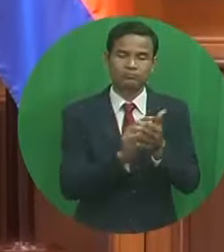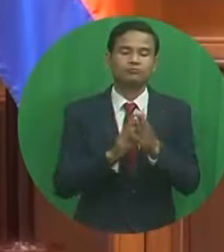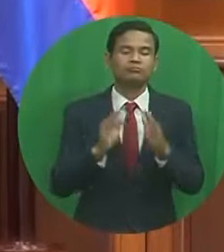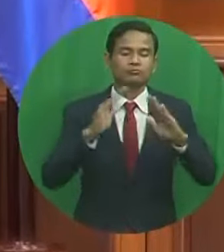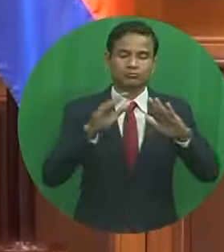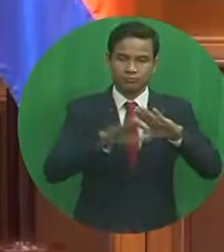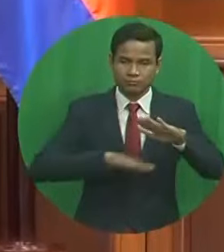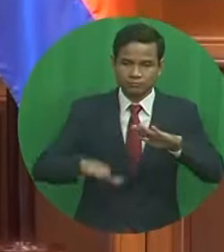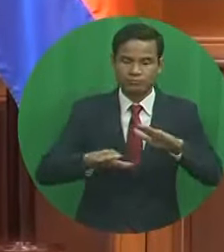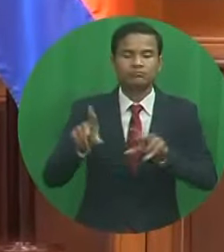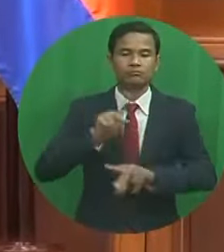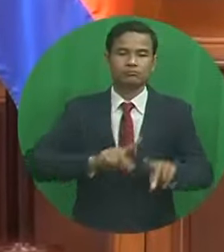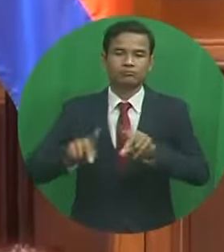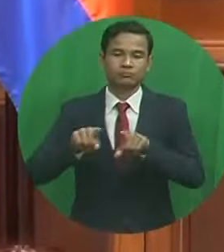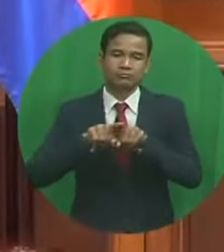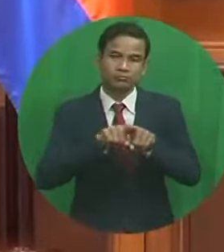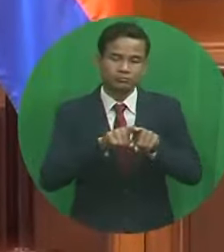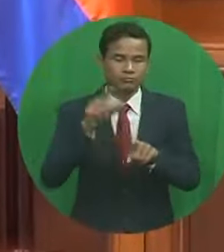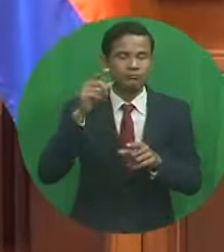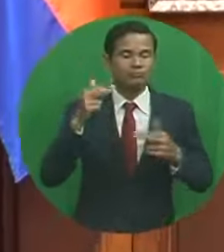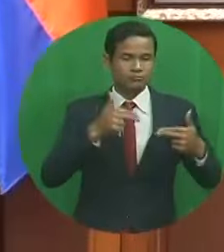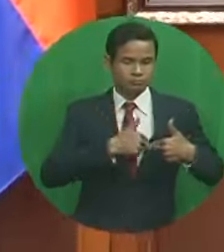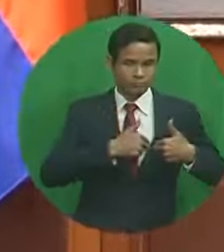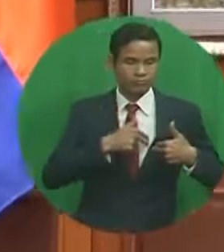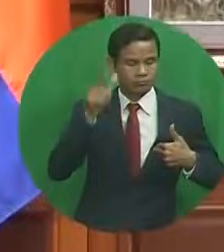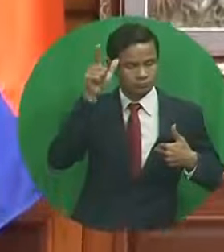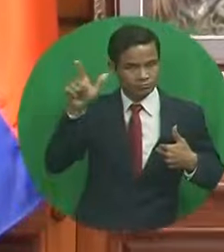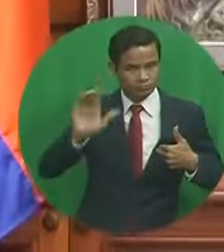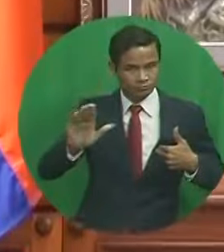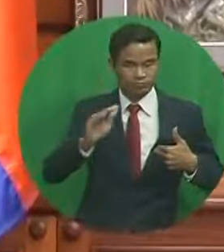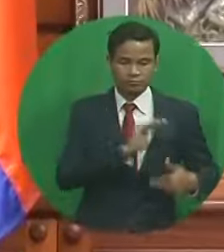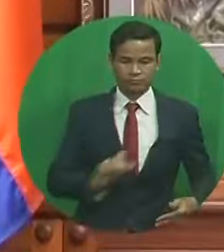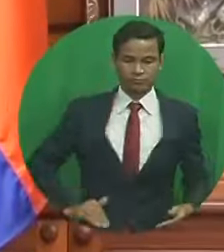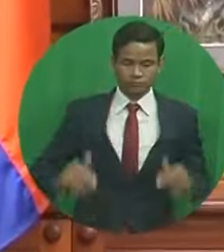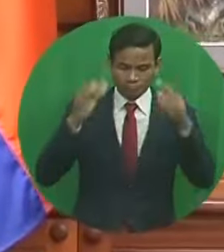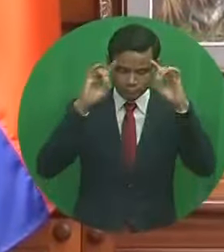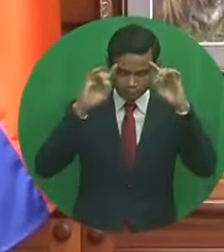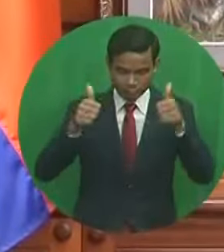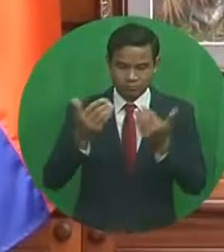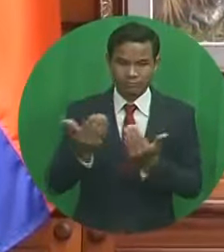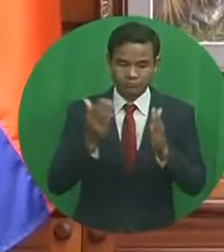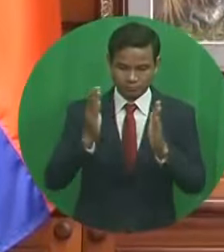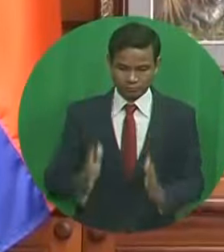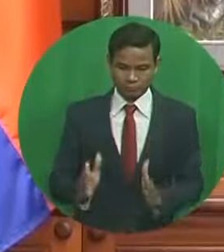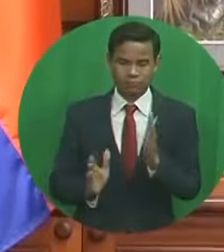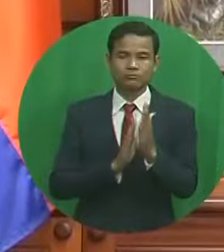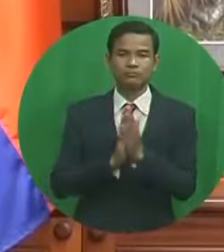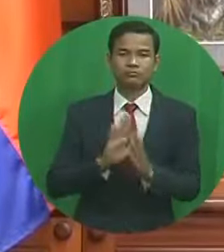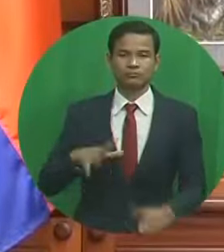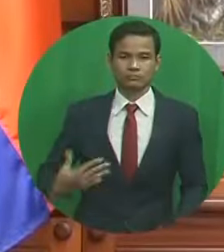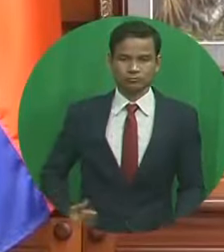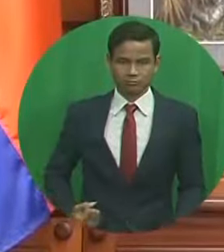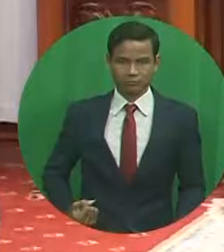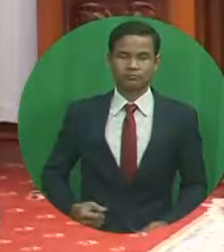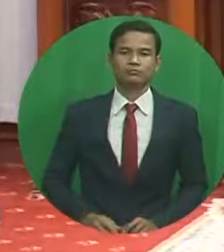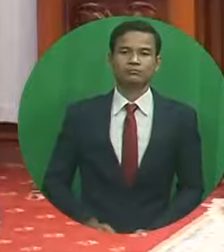ពលរដ្ឋស្របតាមការជឿទុកចិត្តរបស់សម្ដេចមហាបវរធិបតីហ៊ុនម៉ាណែតនាយករដ្ឋមន្ត្រីនៃព្រះរាជាណាចក្រកម្ពុ